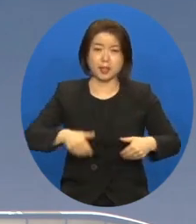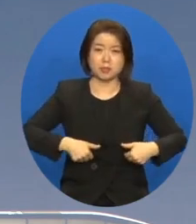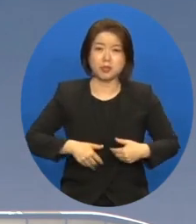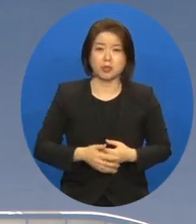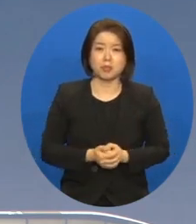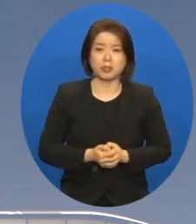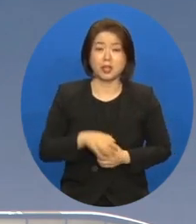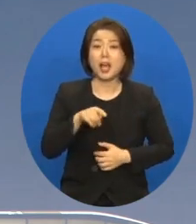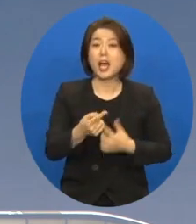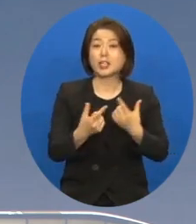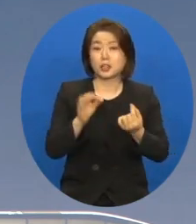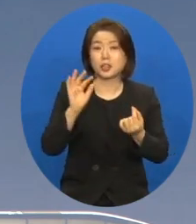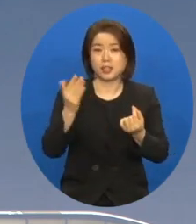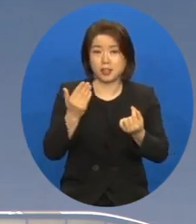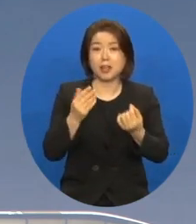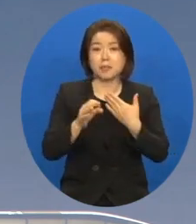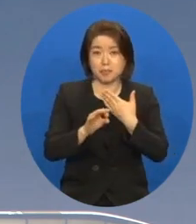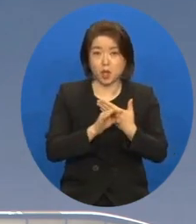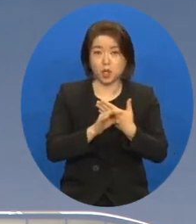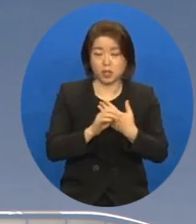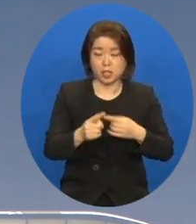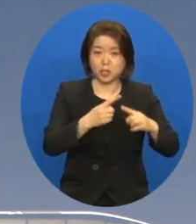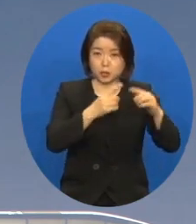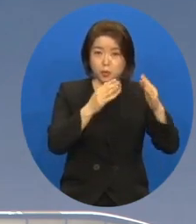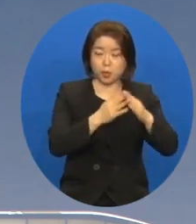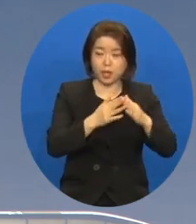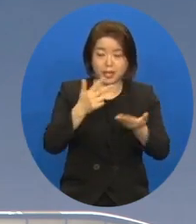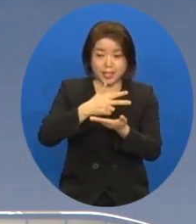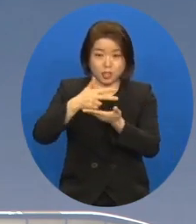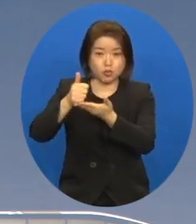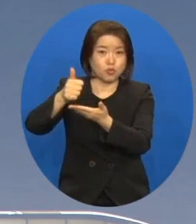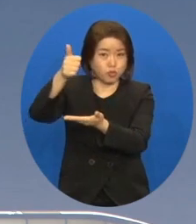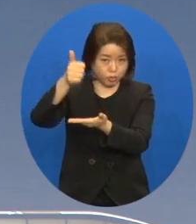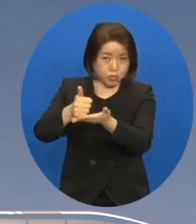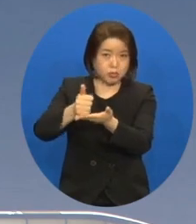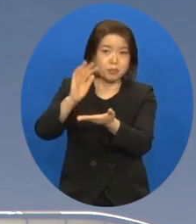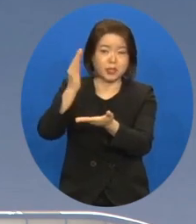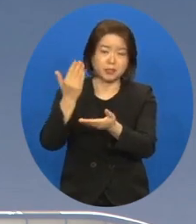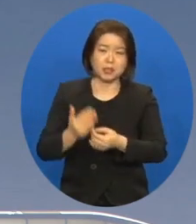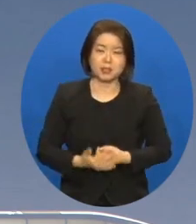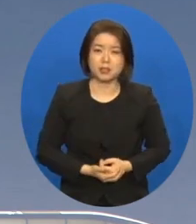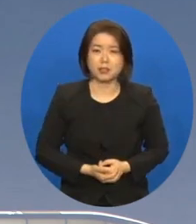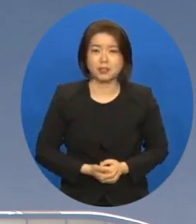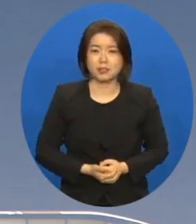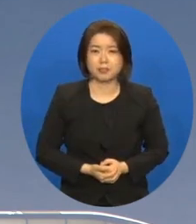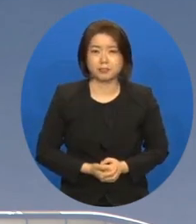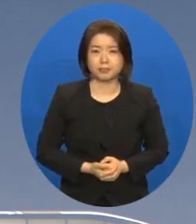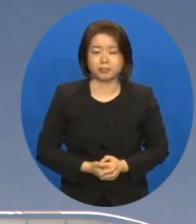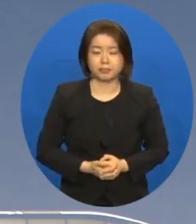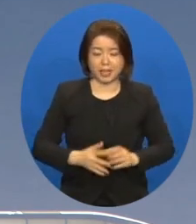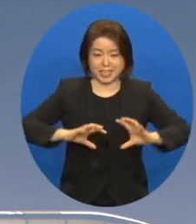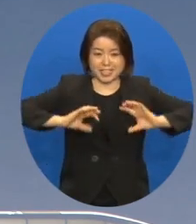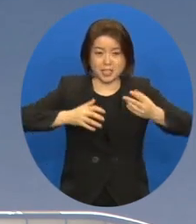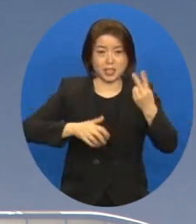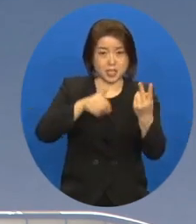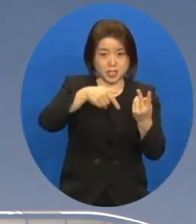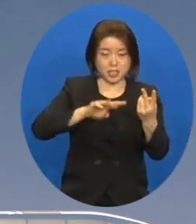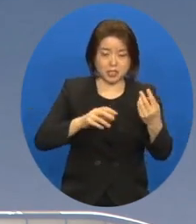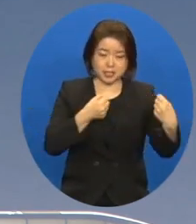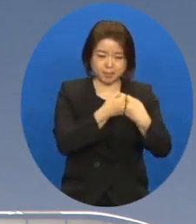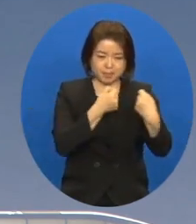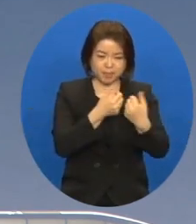그렇게 되어야 그 교회가 주님의 교회인 거예요. 세계 2차 대전이 끝나고 난